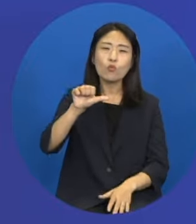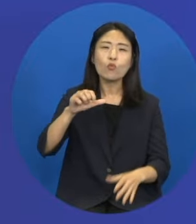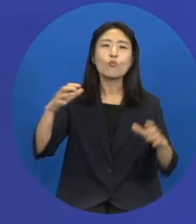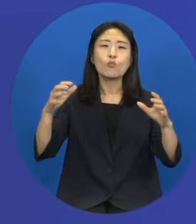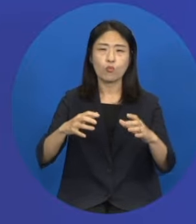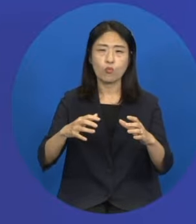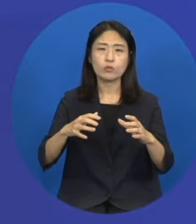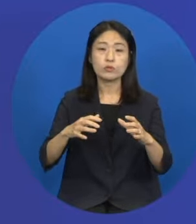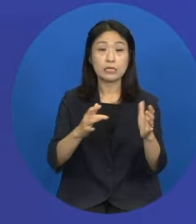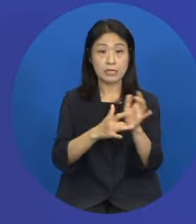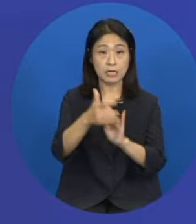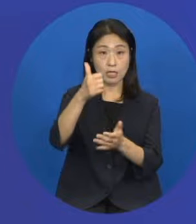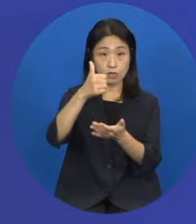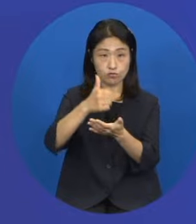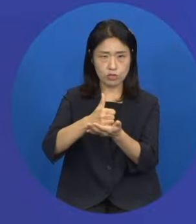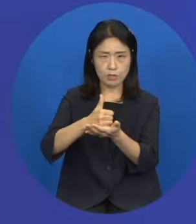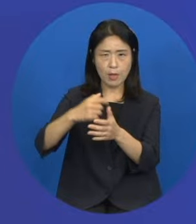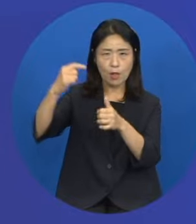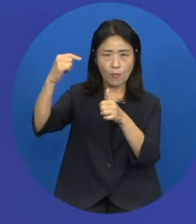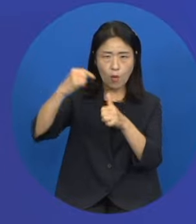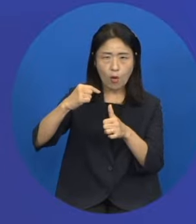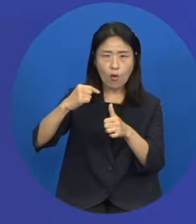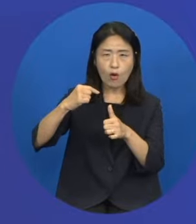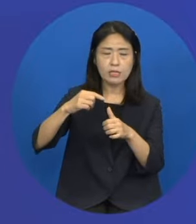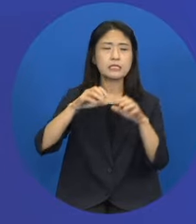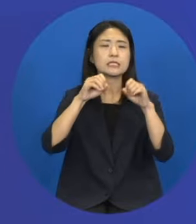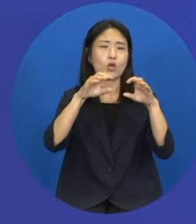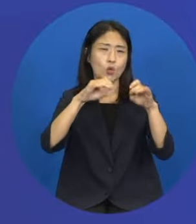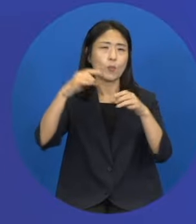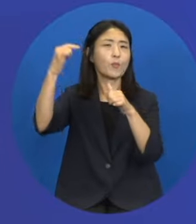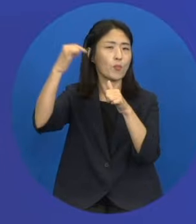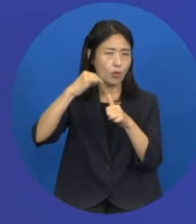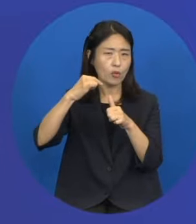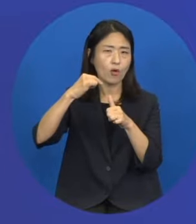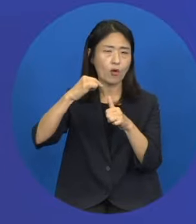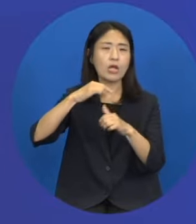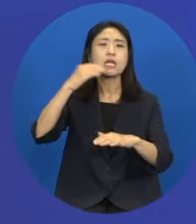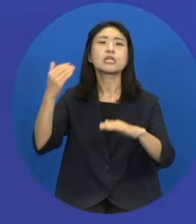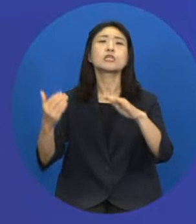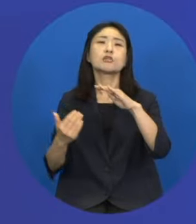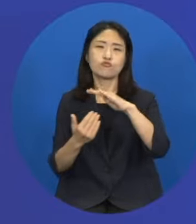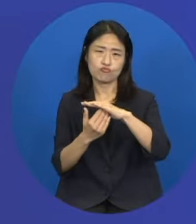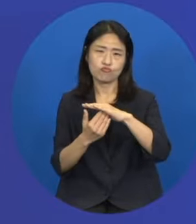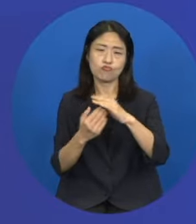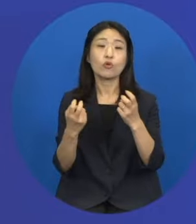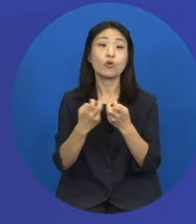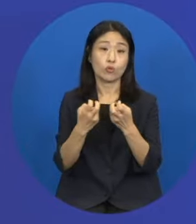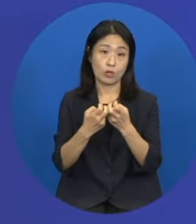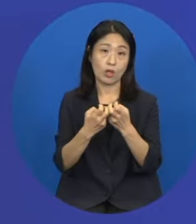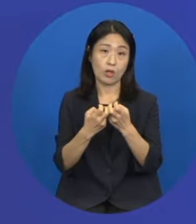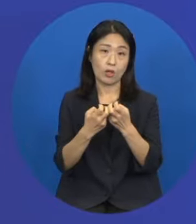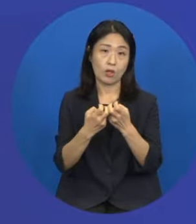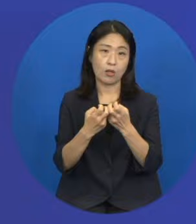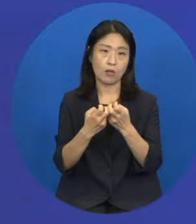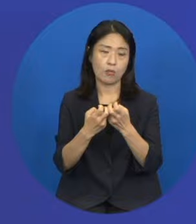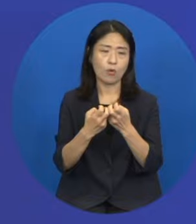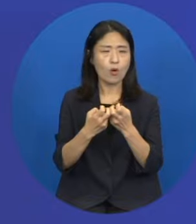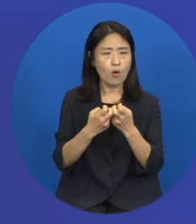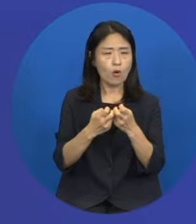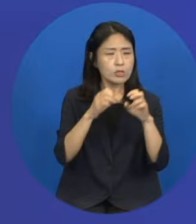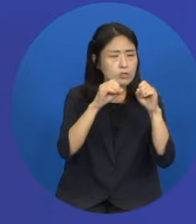예수님이 명하신 지상대회 위임령을 어떻게 완수할 수 있을까? 얼마만큼 복음이 전해졌고 전해지지